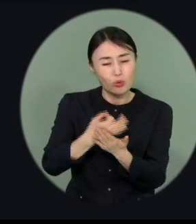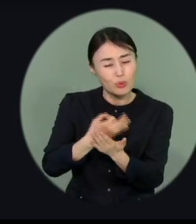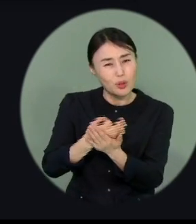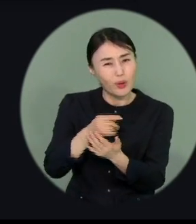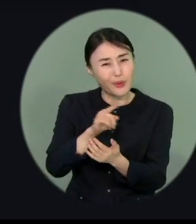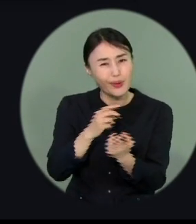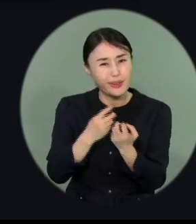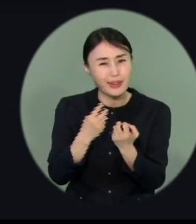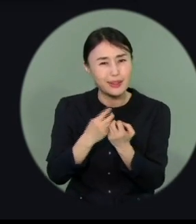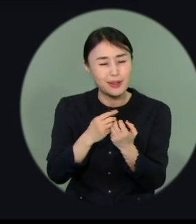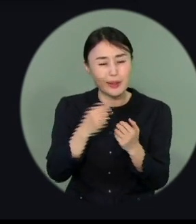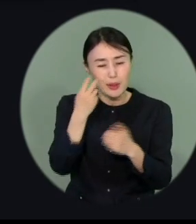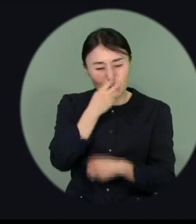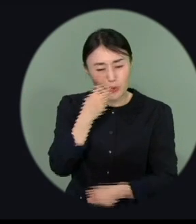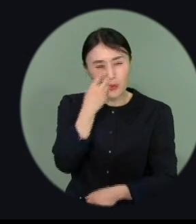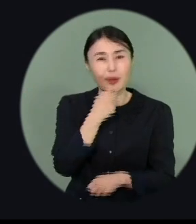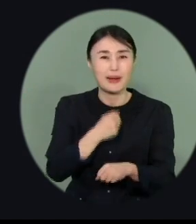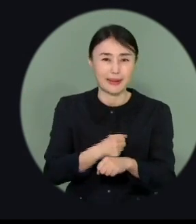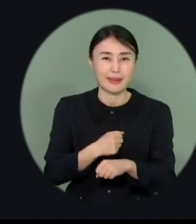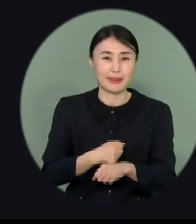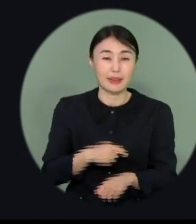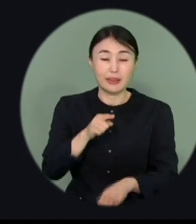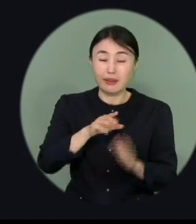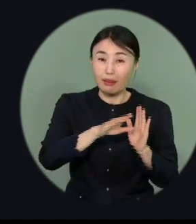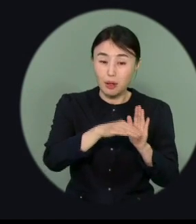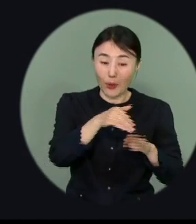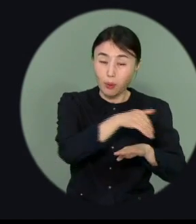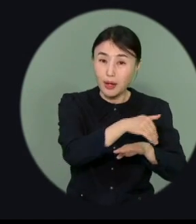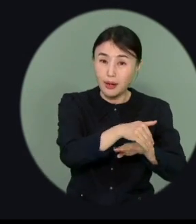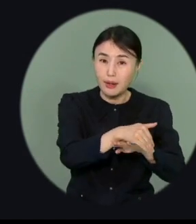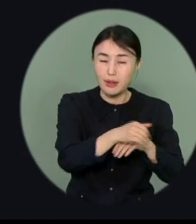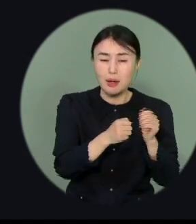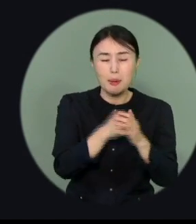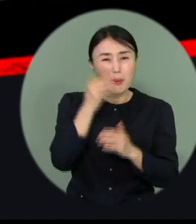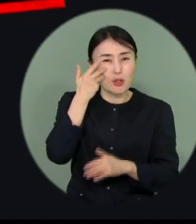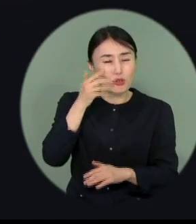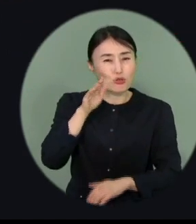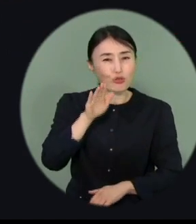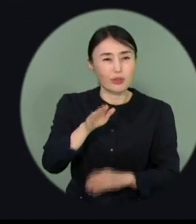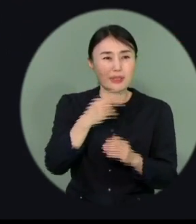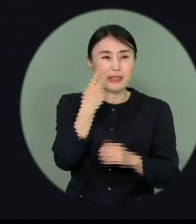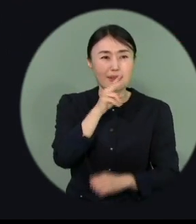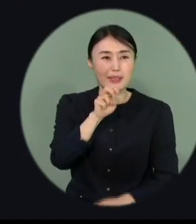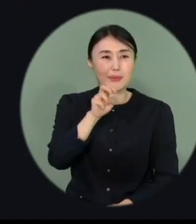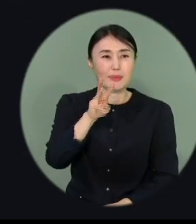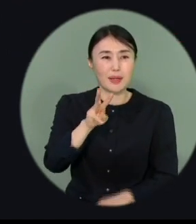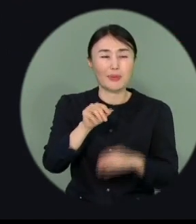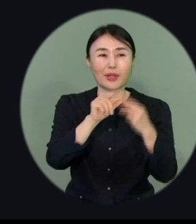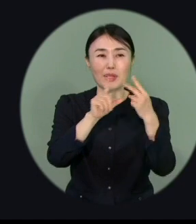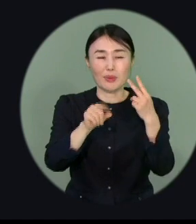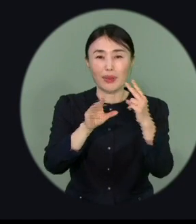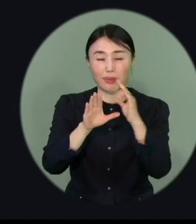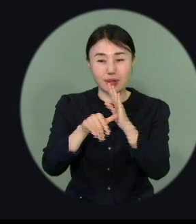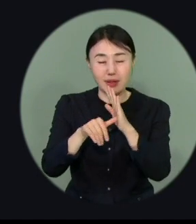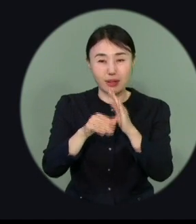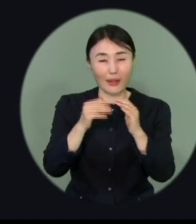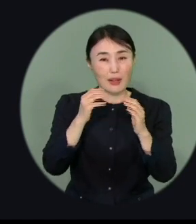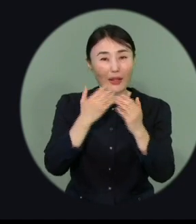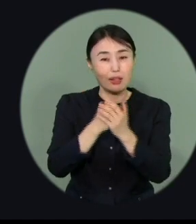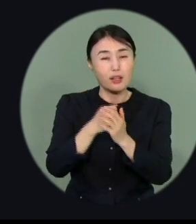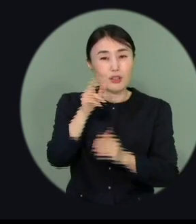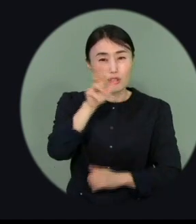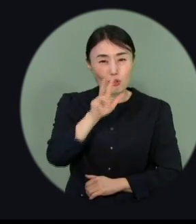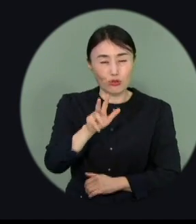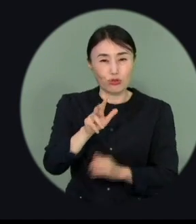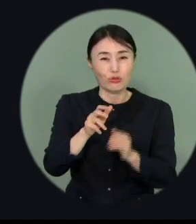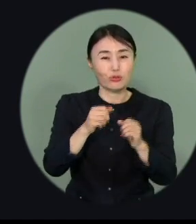검토가 포함됐습니다 당초 계획대로라면 여덟 달만인 2023년 2월 전국체전 개전의 결과보고가